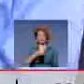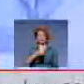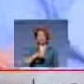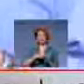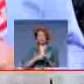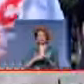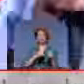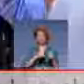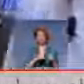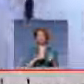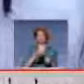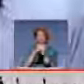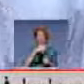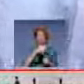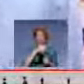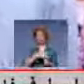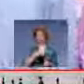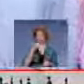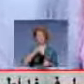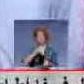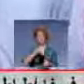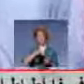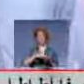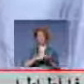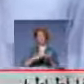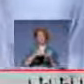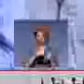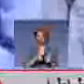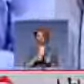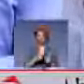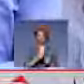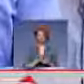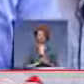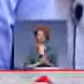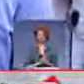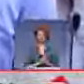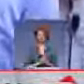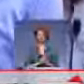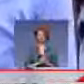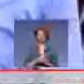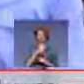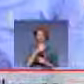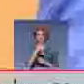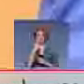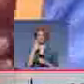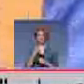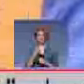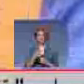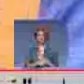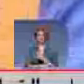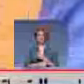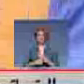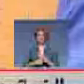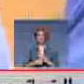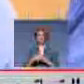اهلا بحضرتك. برحب بالشيخ يوسف، اهلا وسهلا. اهلا بحضرتك الشيخ عمرو. طيب شيخ عمرو، يعني في ضوء اللي انت شفته في الاسبوع اللي الحلقه الاسبوع اللي فات، حضرتك شايف